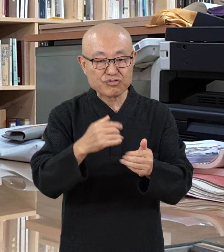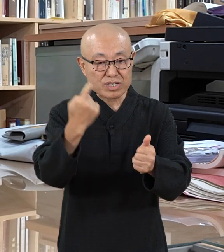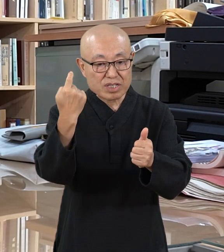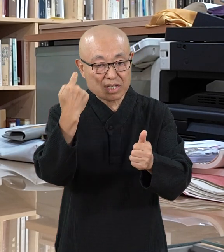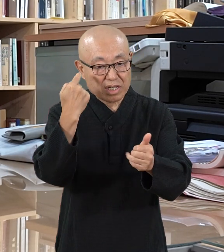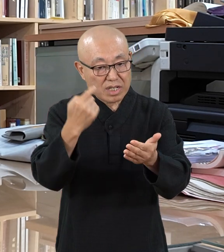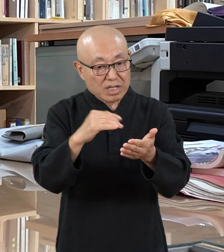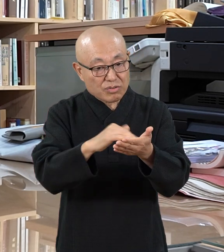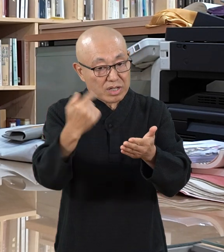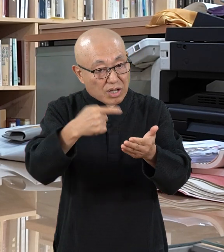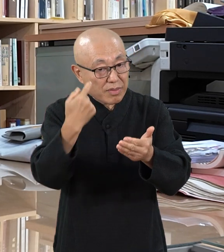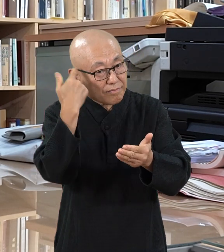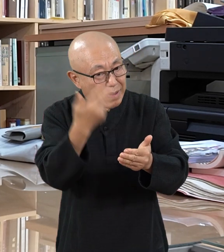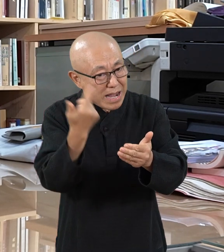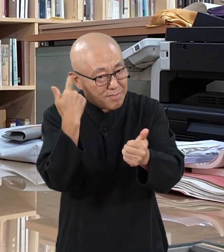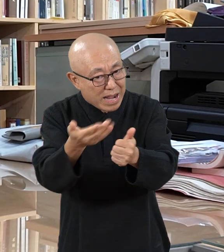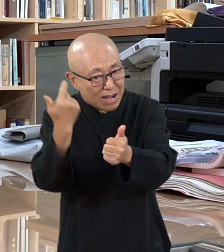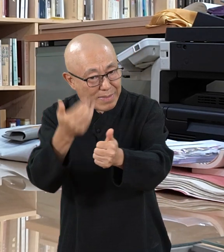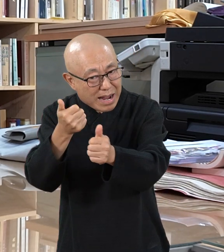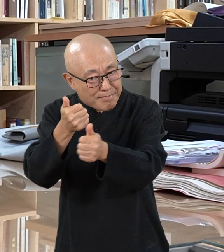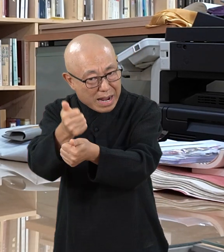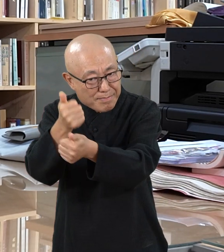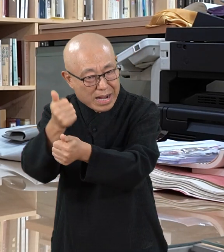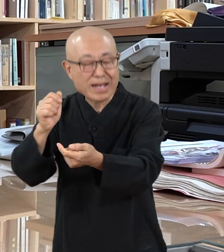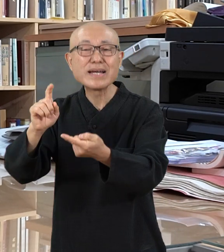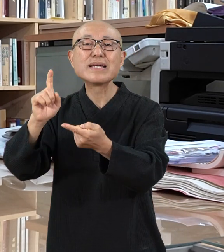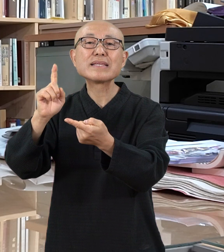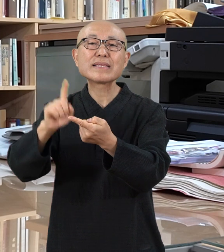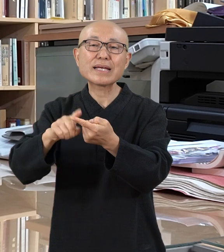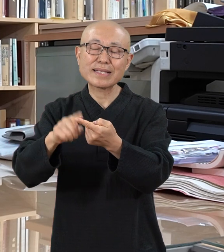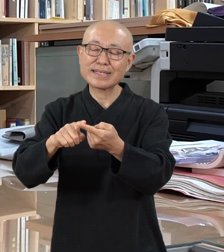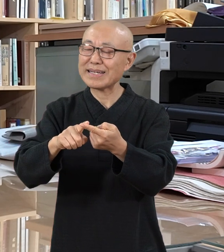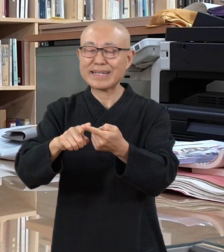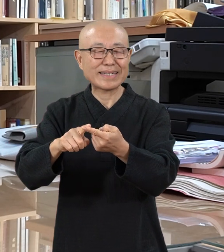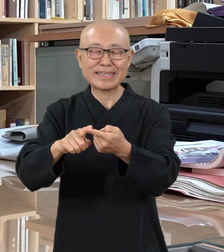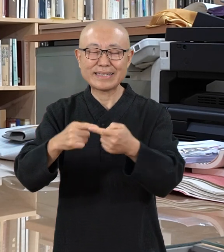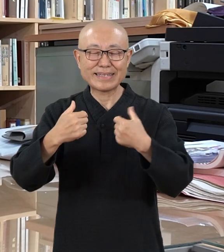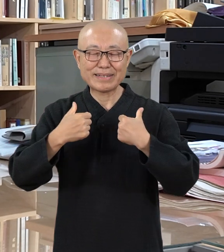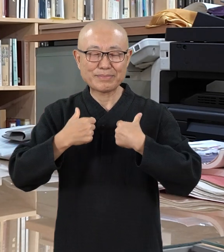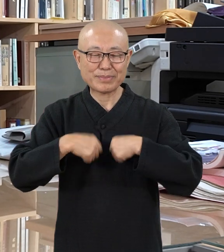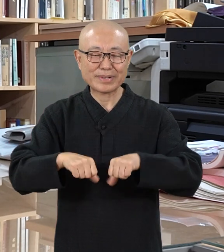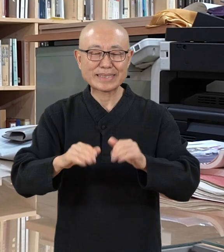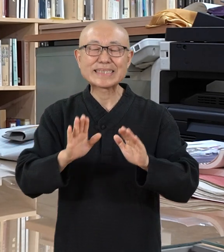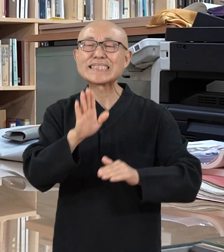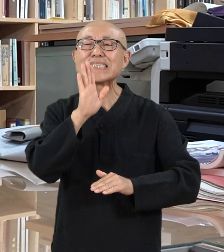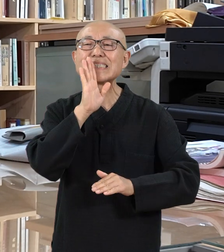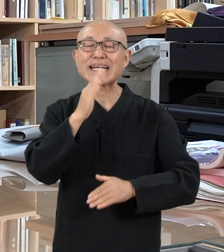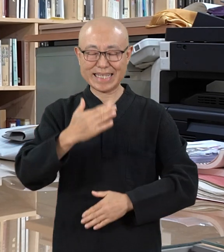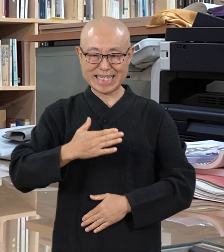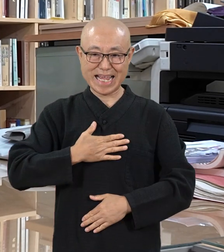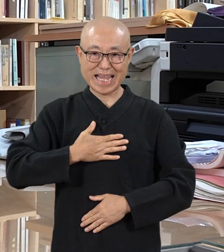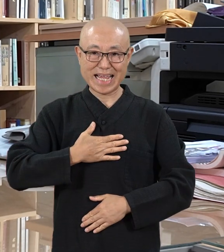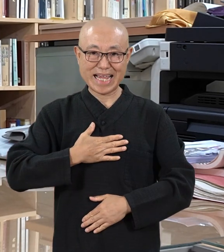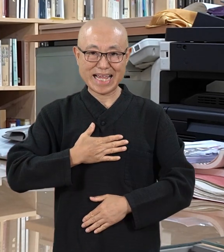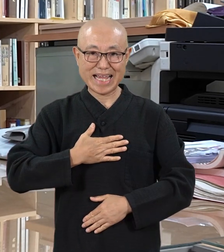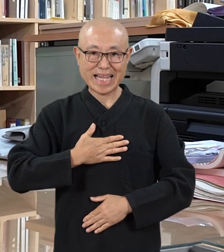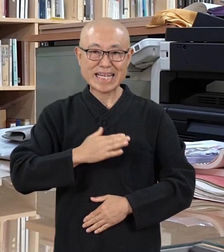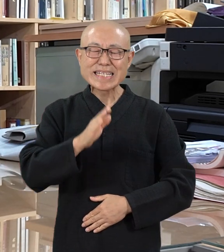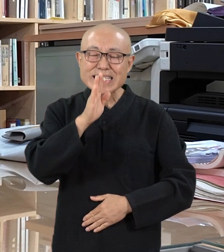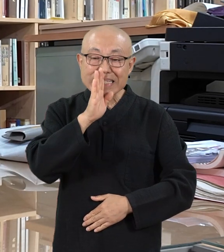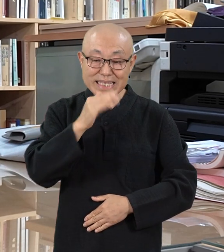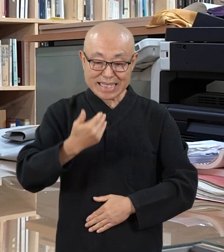질문, 수많은 사람과 대한 그 모든 것을 벗어나서 진정한 나의 그 하나의 존재인